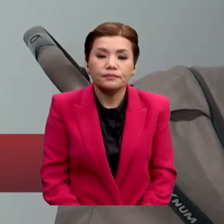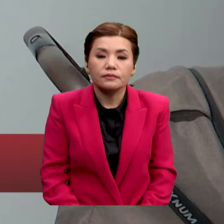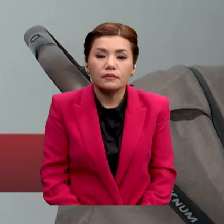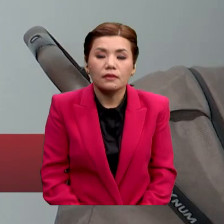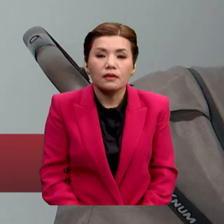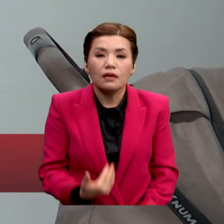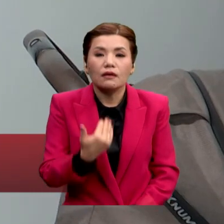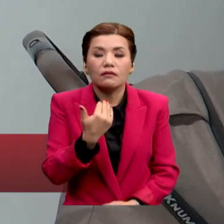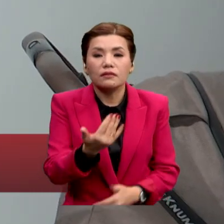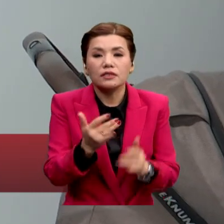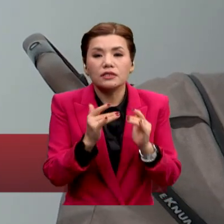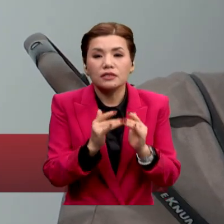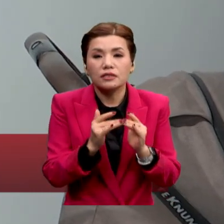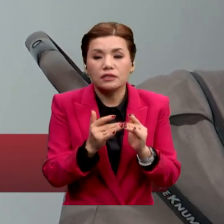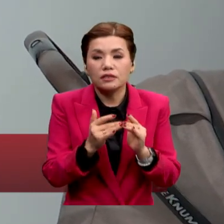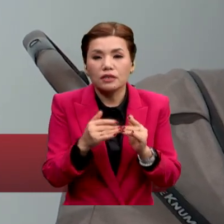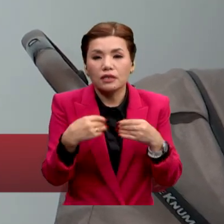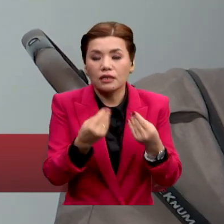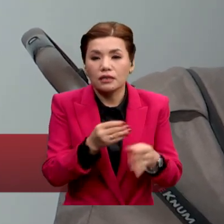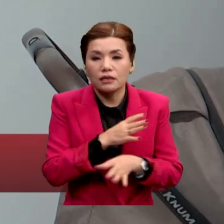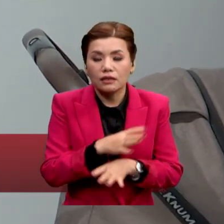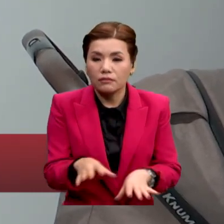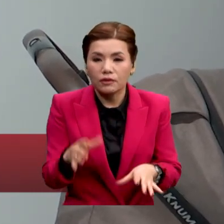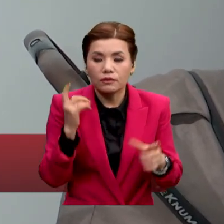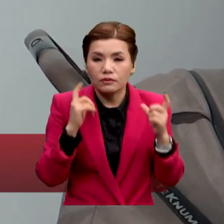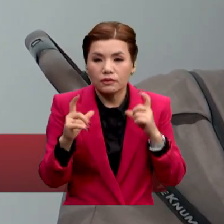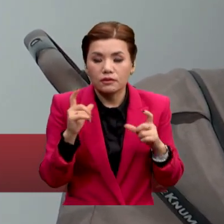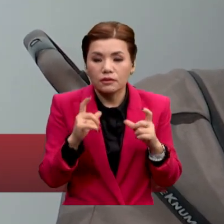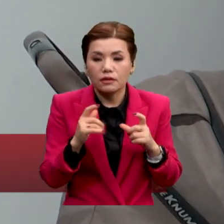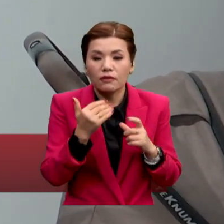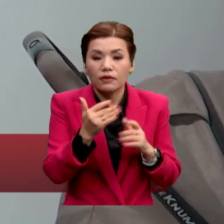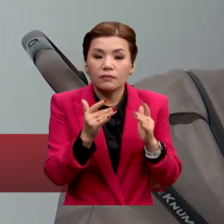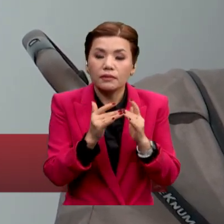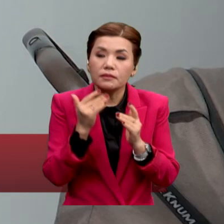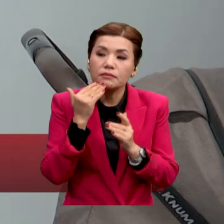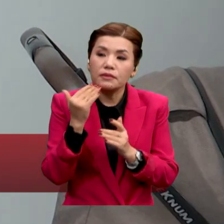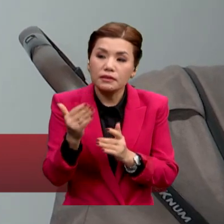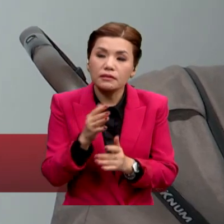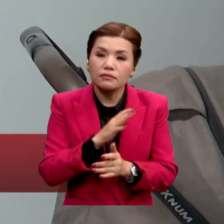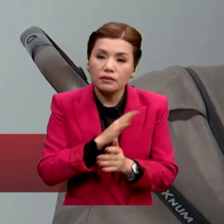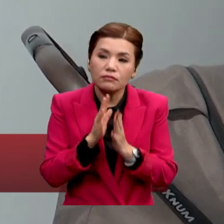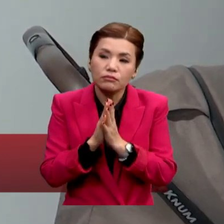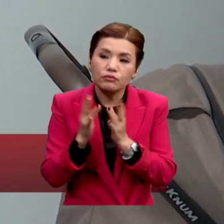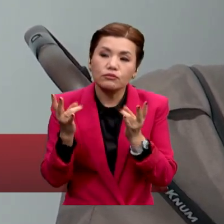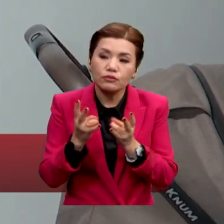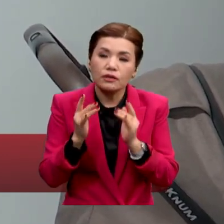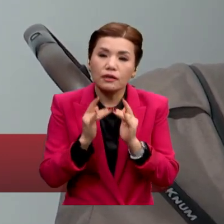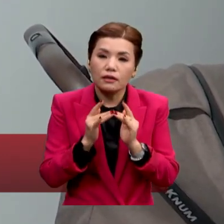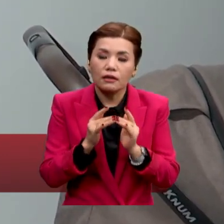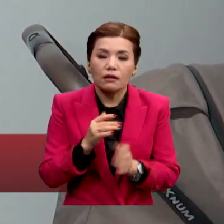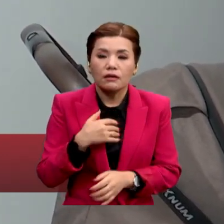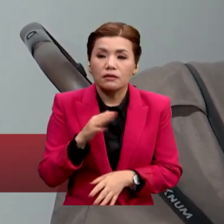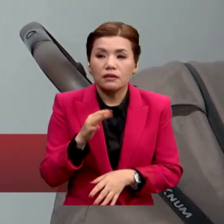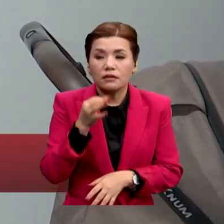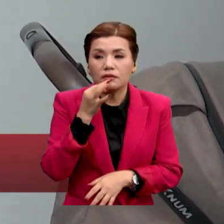Сіздер жатақана берген жоқ болсаң университет, біз сіз жатақана керек дедіңіз, бірақ бермеді ме сонда? Керек дегенде, үшінші курс біз оламыз